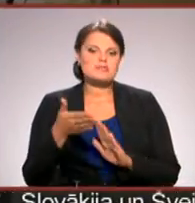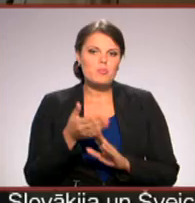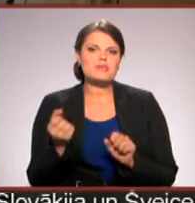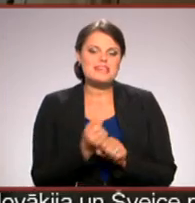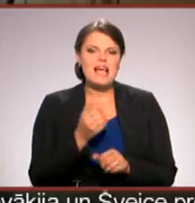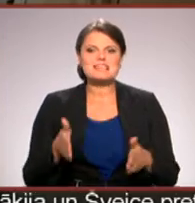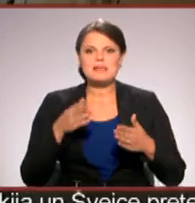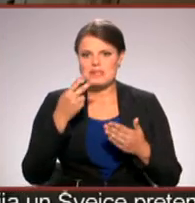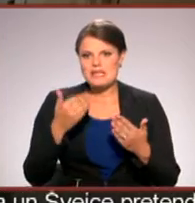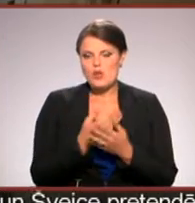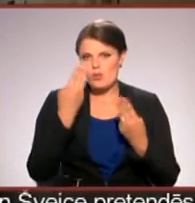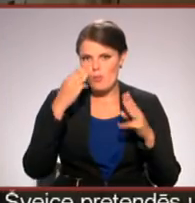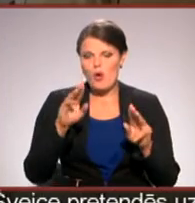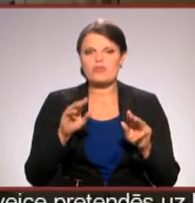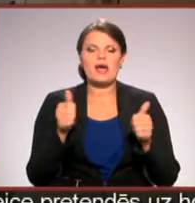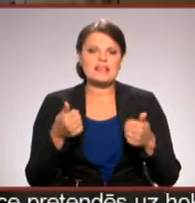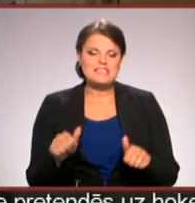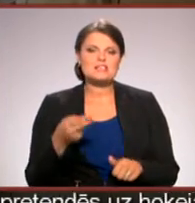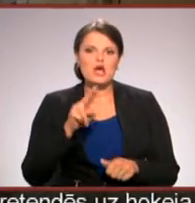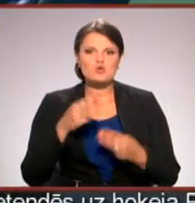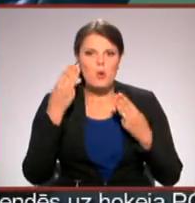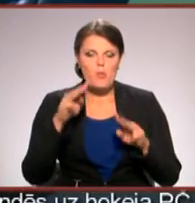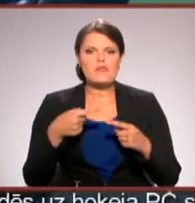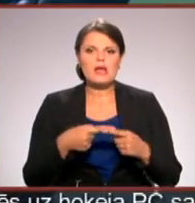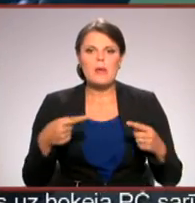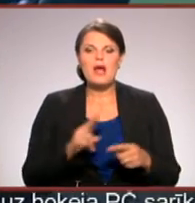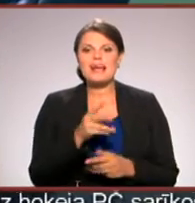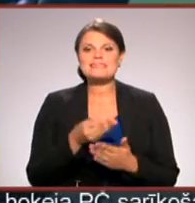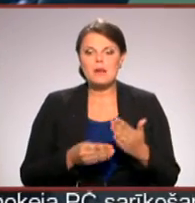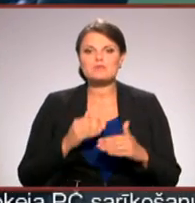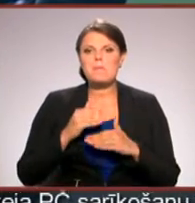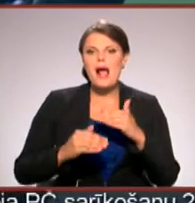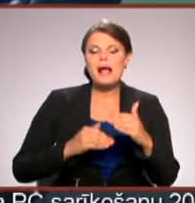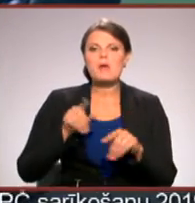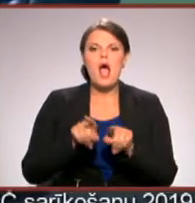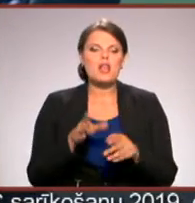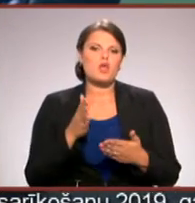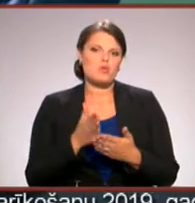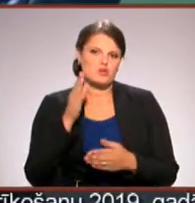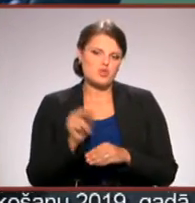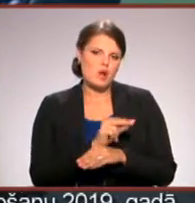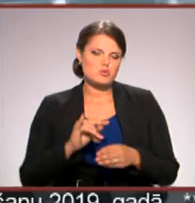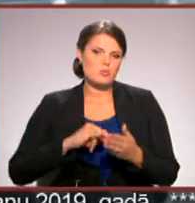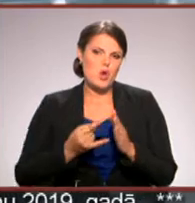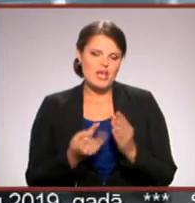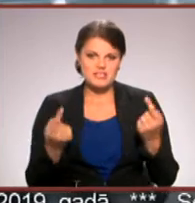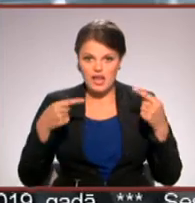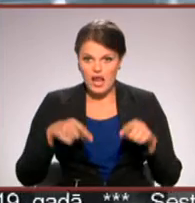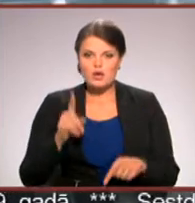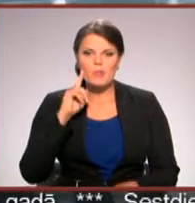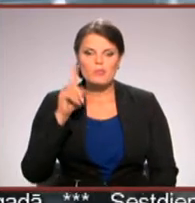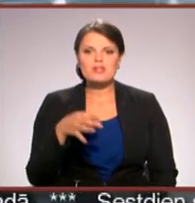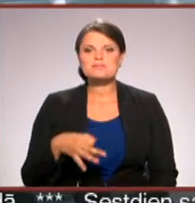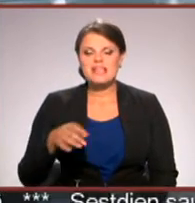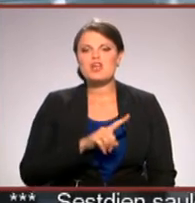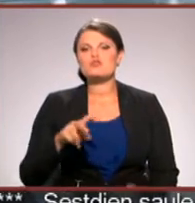slimnīcas izskats, gan modernā aparatūra, kas iegādāta pakāpeniski un arī notikušās rekonstrukcijas projekta laikā. Protams, reģionos